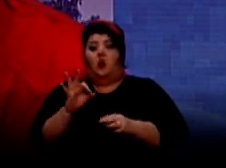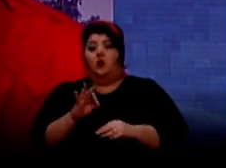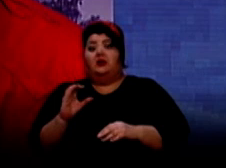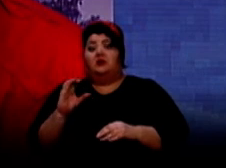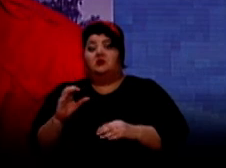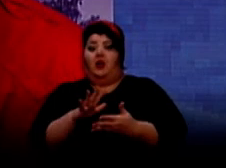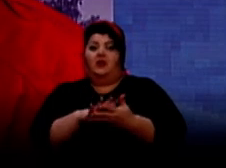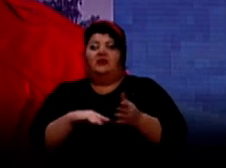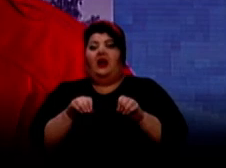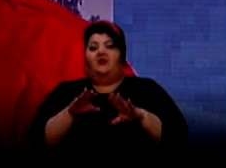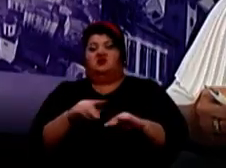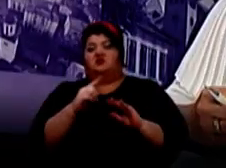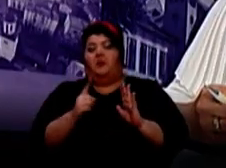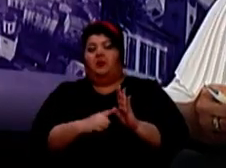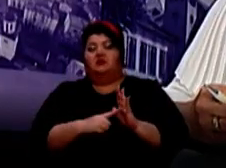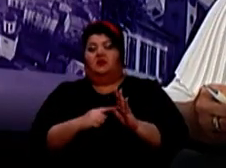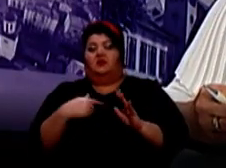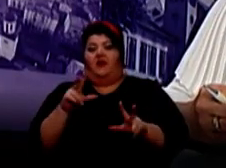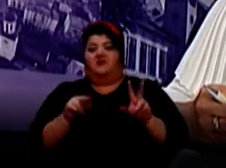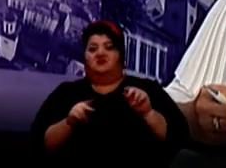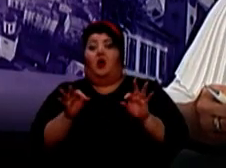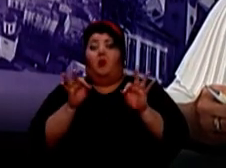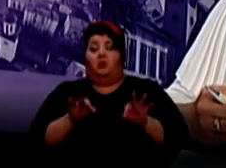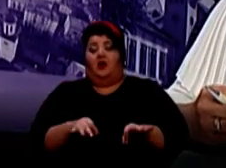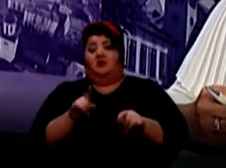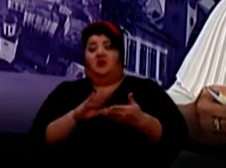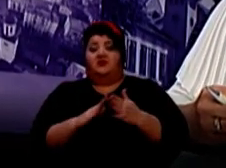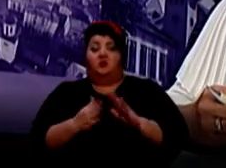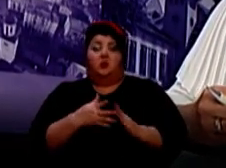далі вирішить питання, я вважаю, правильно. Він домовиться зі своїм